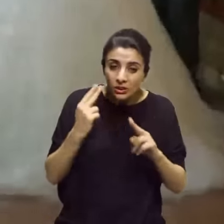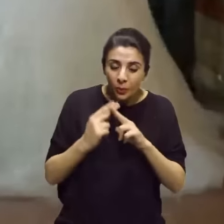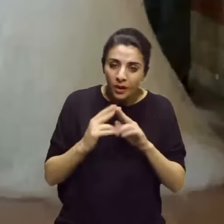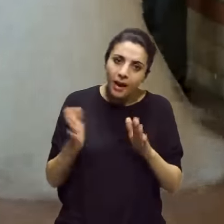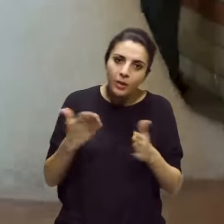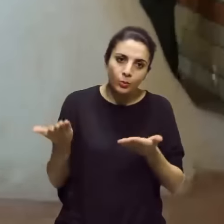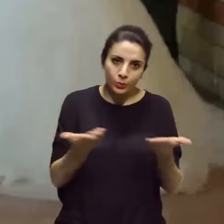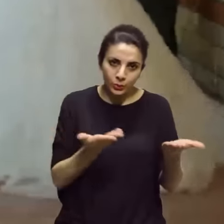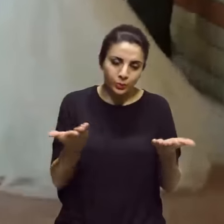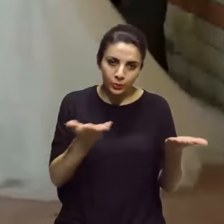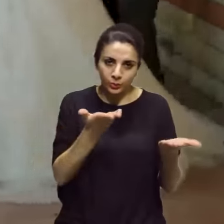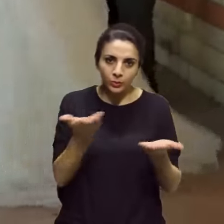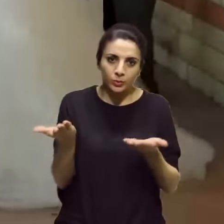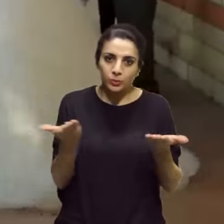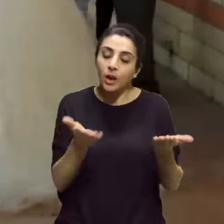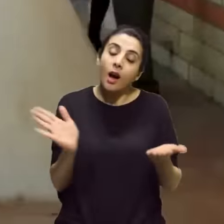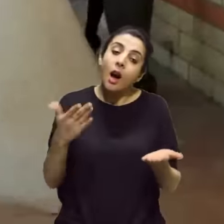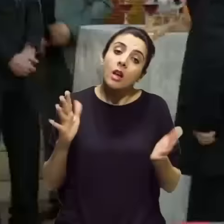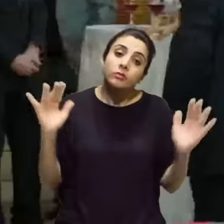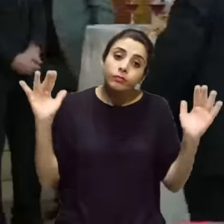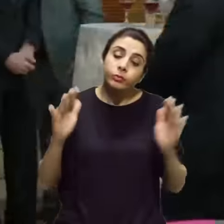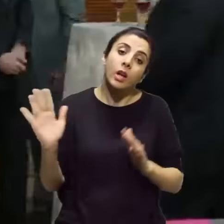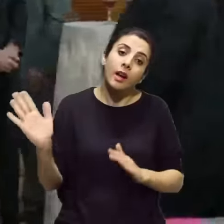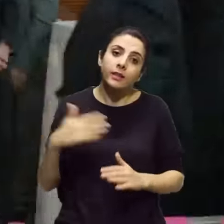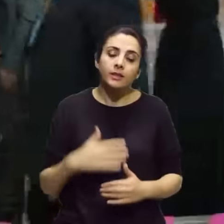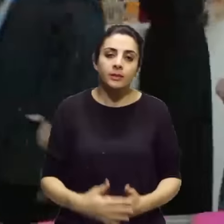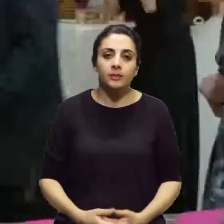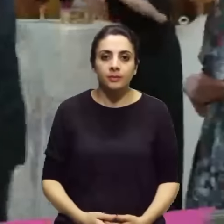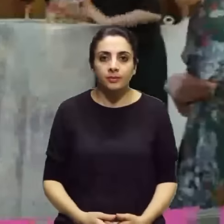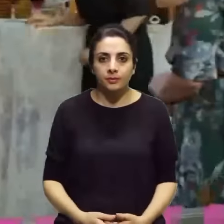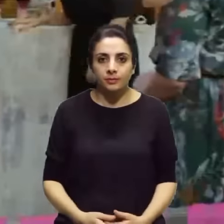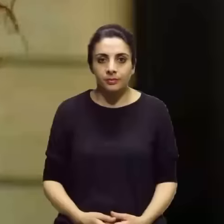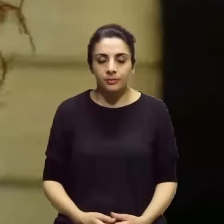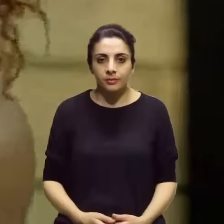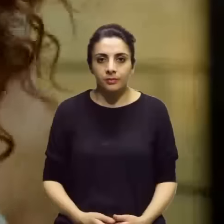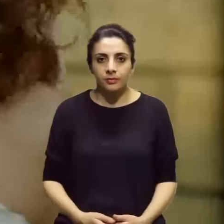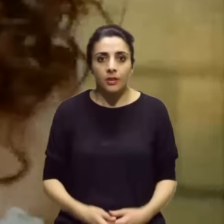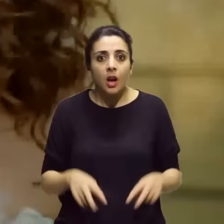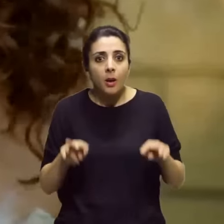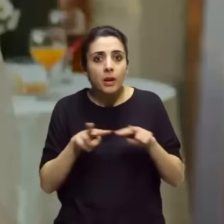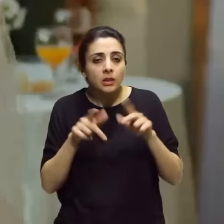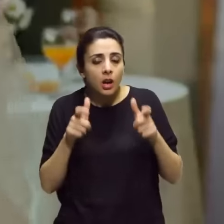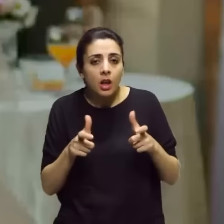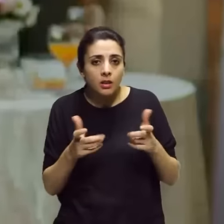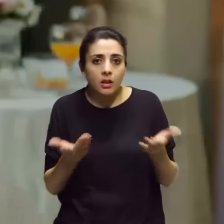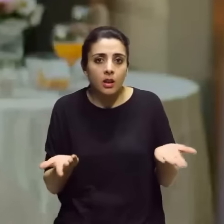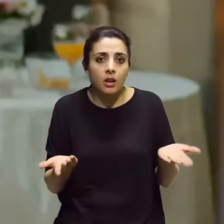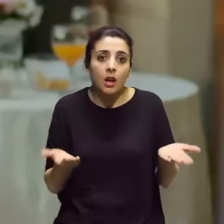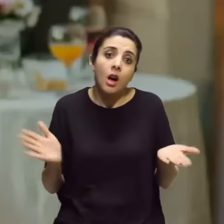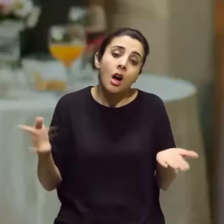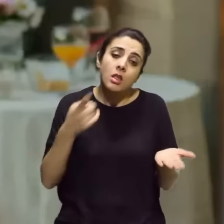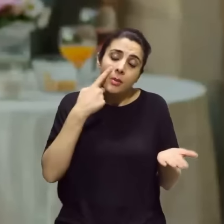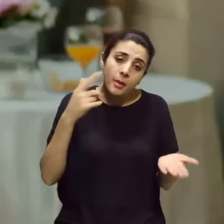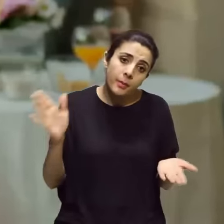bey. Hadi buyurun, buyurun bu tarafa. Kafan karıştı. Hadi toparlan, hadi. Nikah memuru cübbesini giyiyor. Masa nerede? Hadi bakalım,